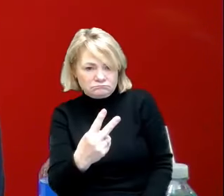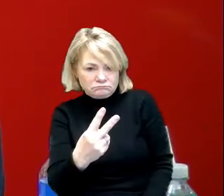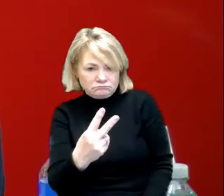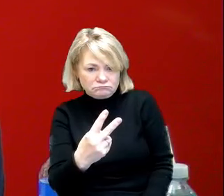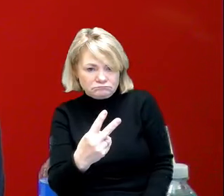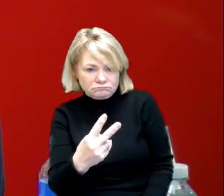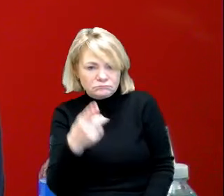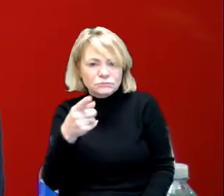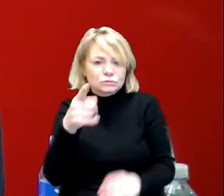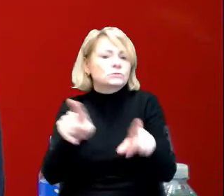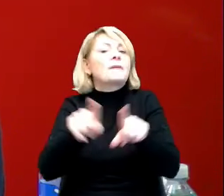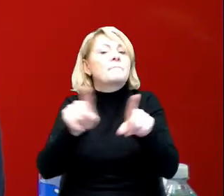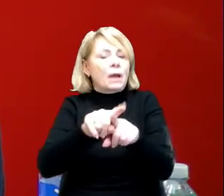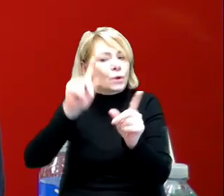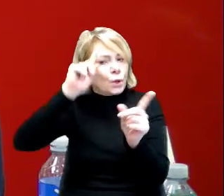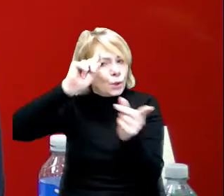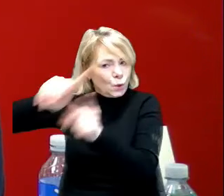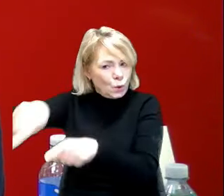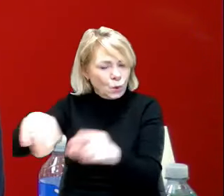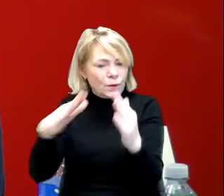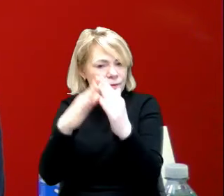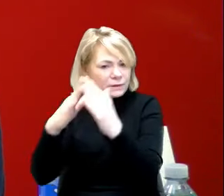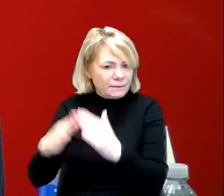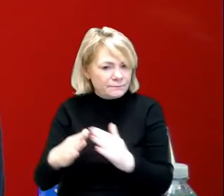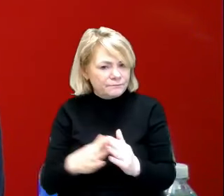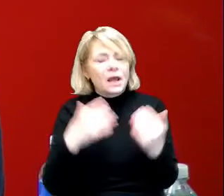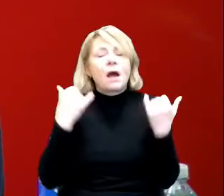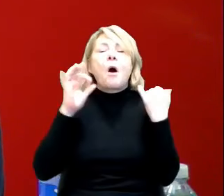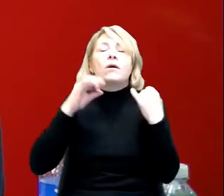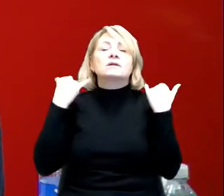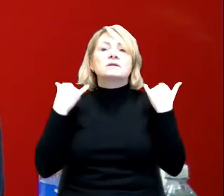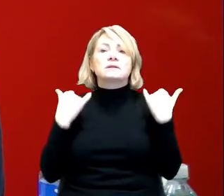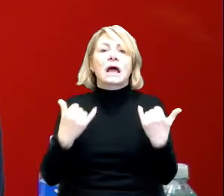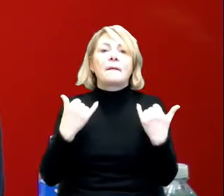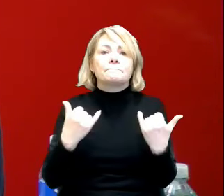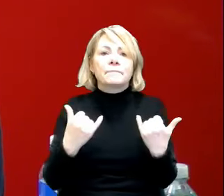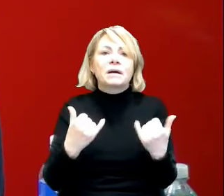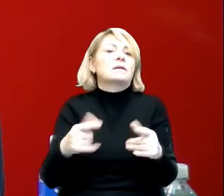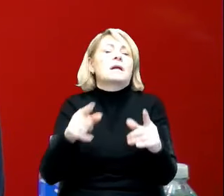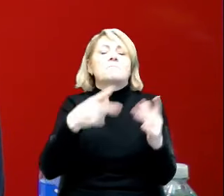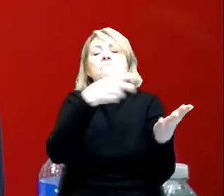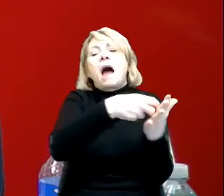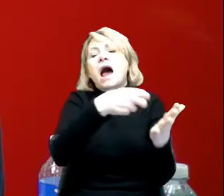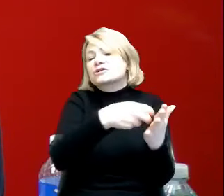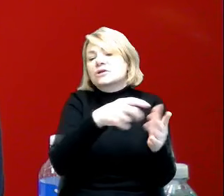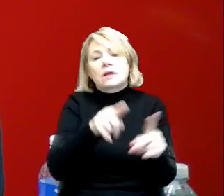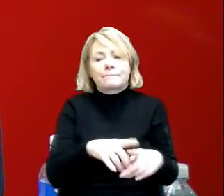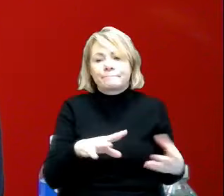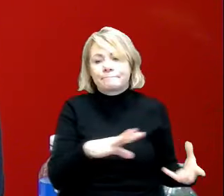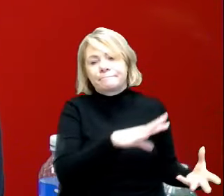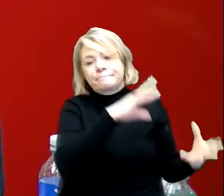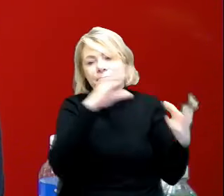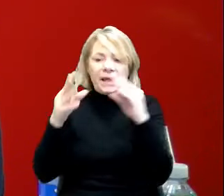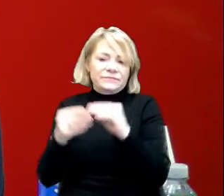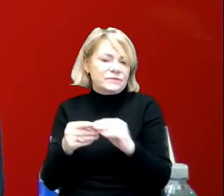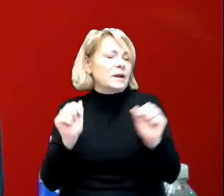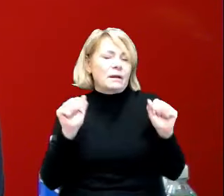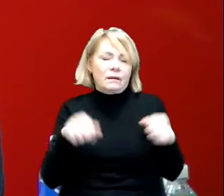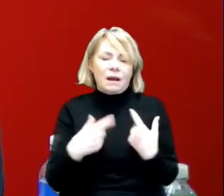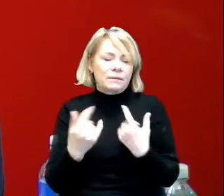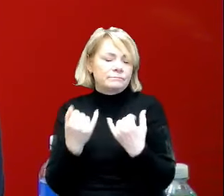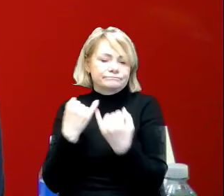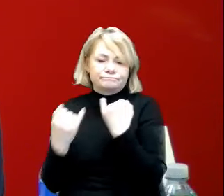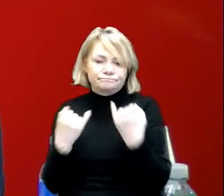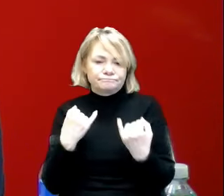likusius pastatus dabar galėsim apie paštą kalbėti kaip apie bendrą ansamblį a sureagavo ministerija ir į paskutinį